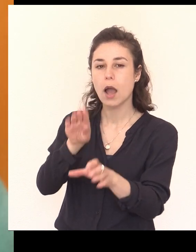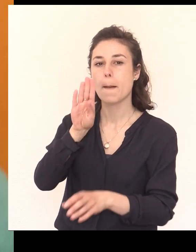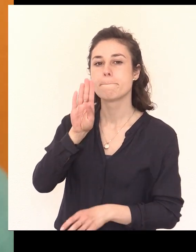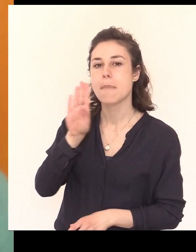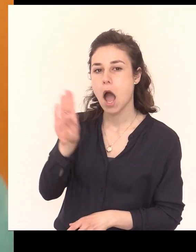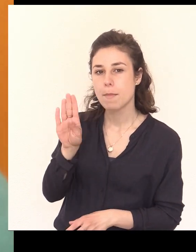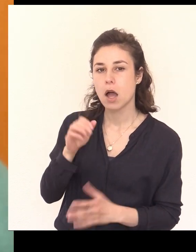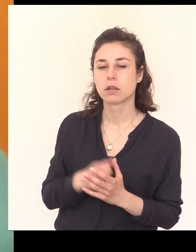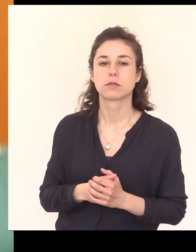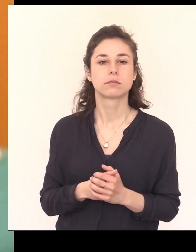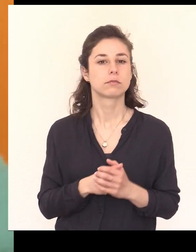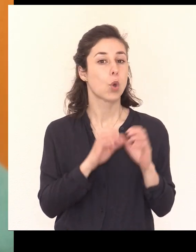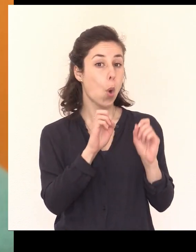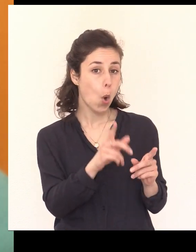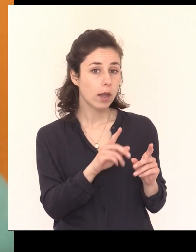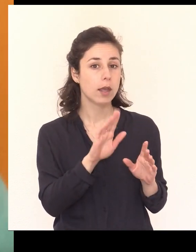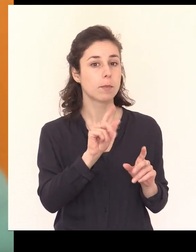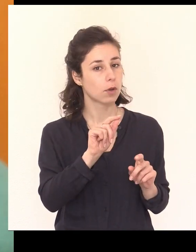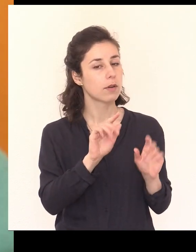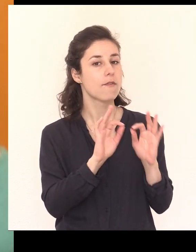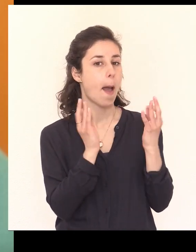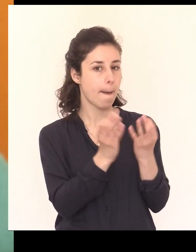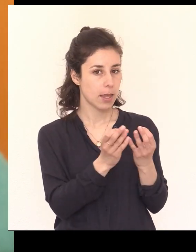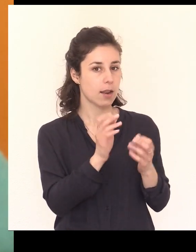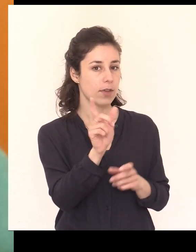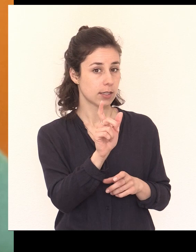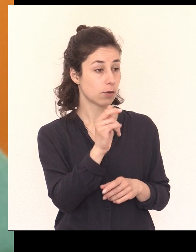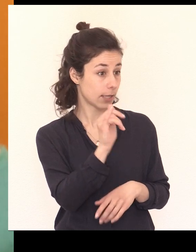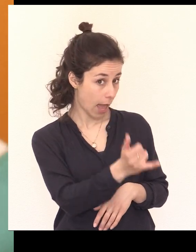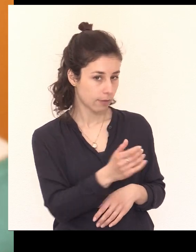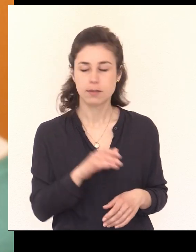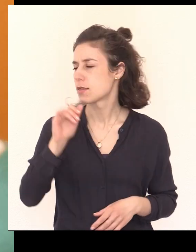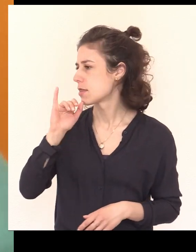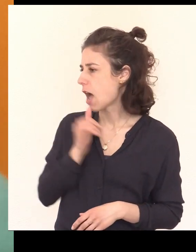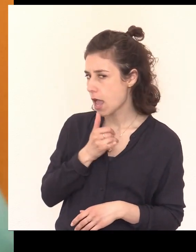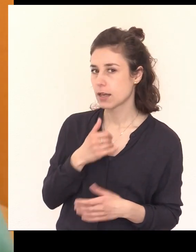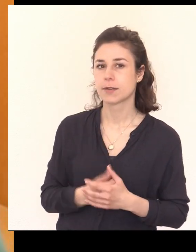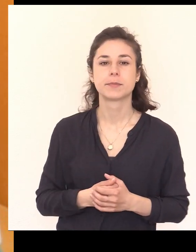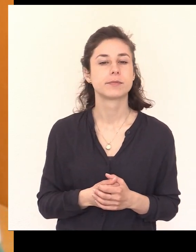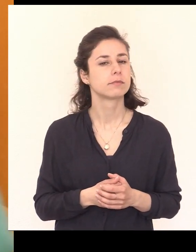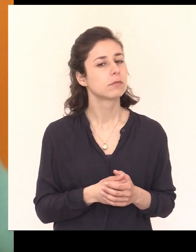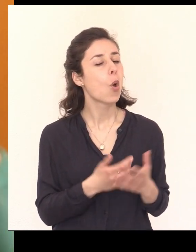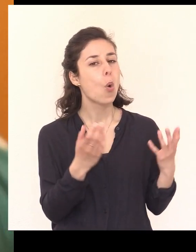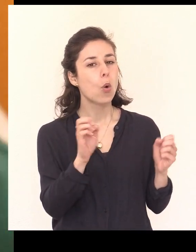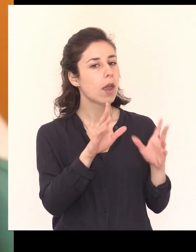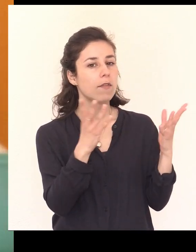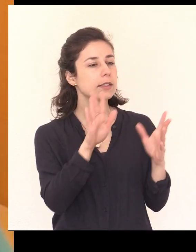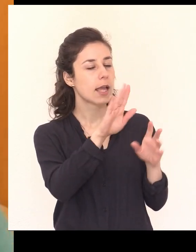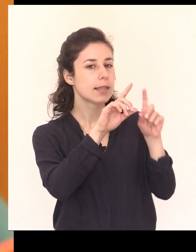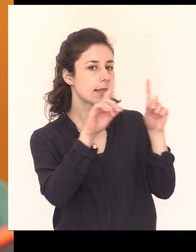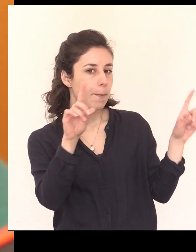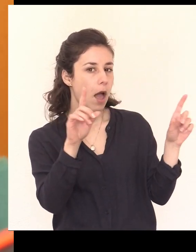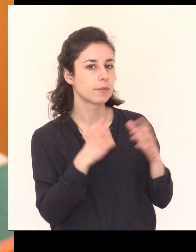Online-Zugang, Barmer. Okay, es geht um die Familienversicherung, ja? Nein. Worum geht es denn